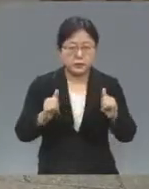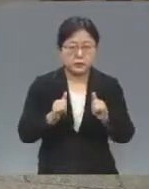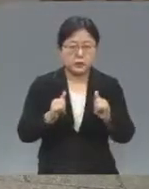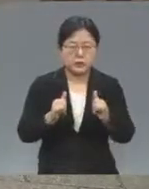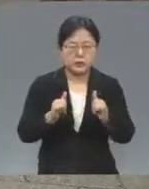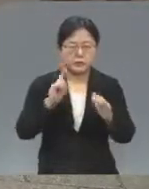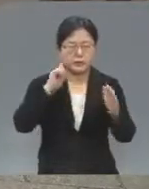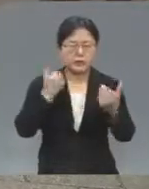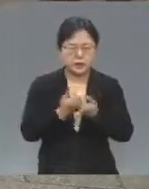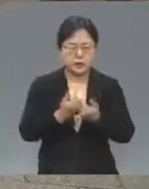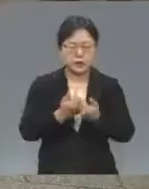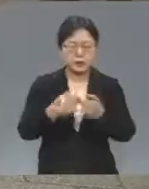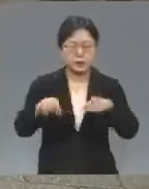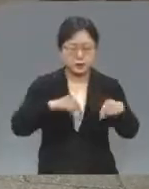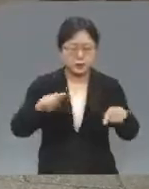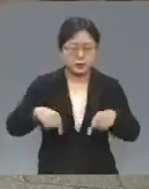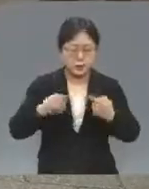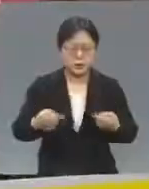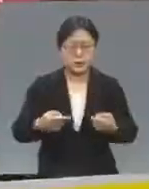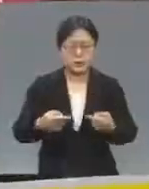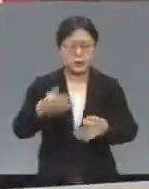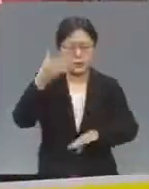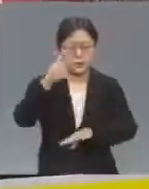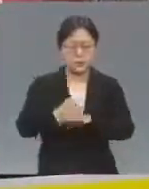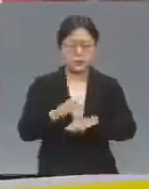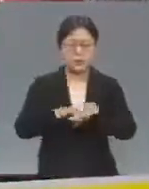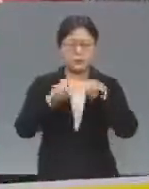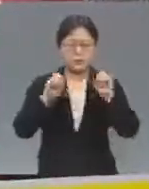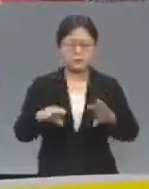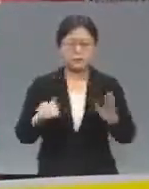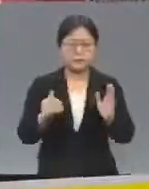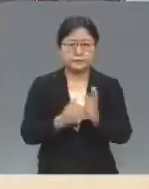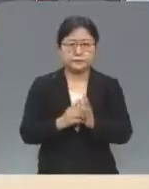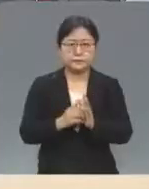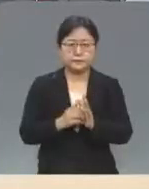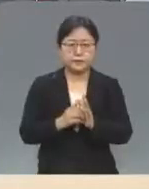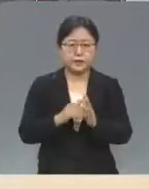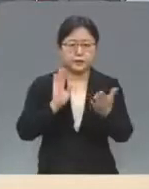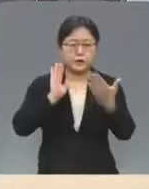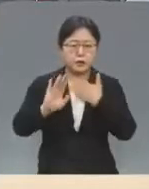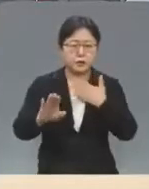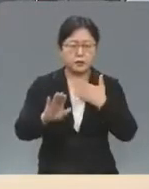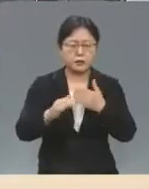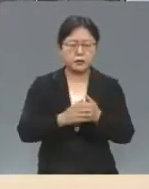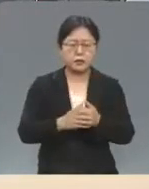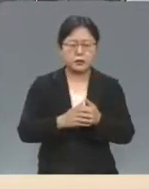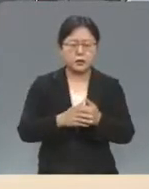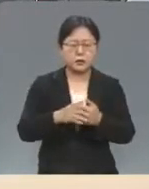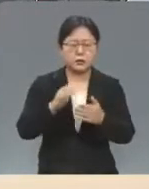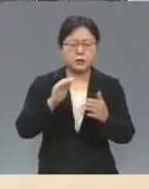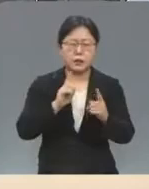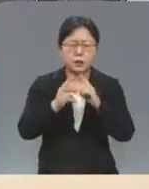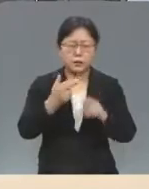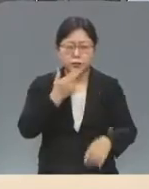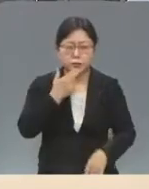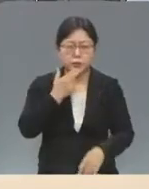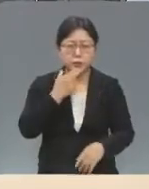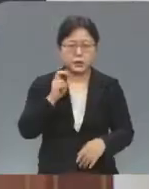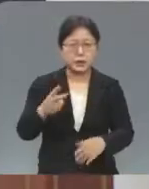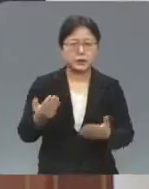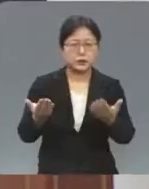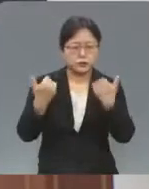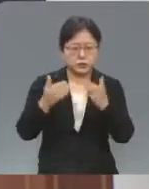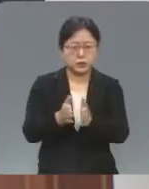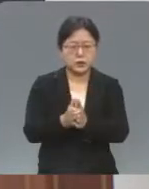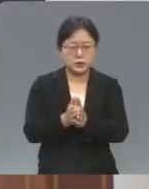정치권까지 가세하면서 결국 무산됐습니다 이후 잠잠했던 복합쇼핑몰 유치 논란이 다시